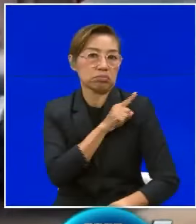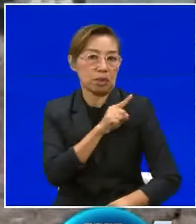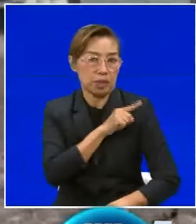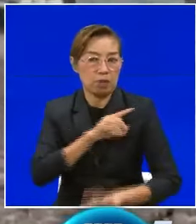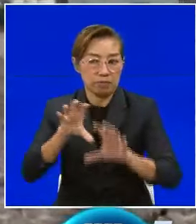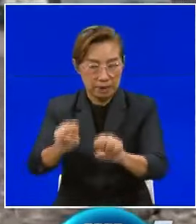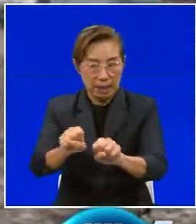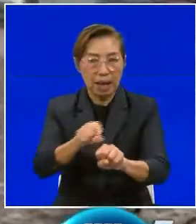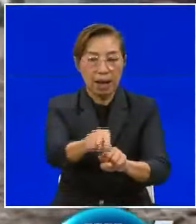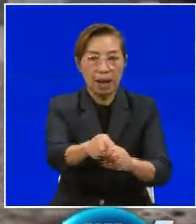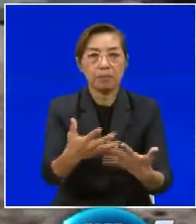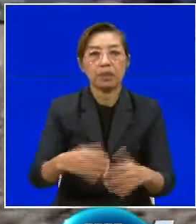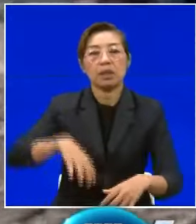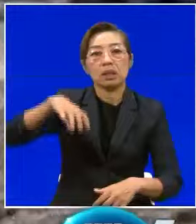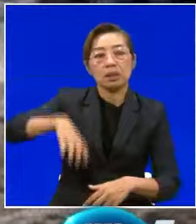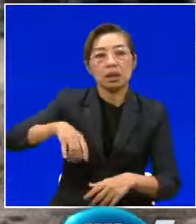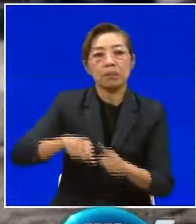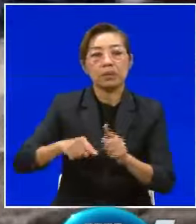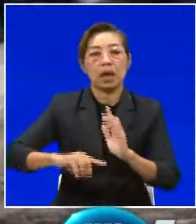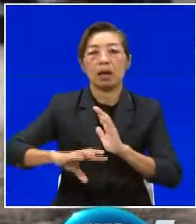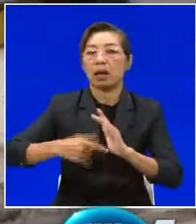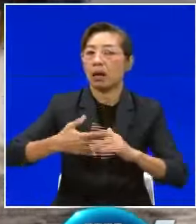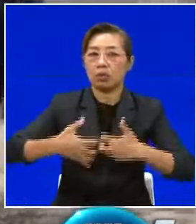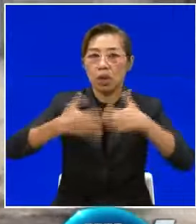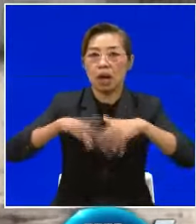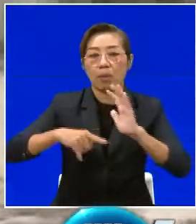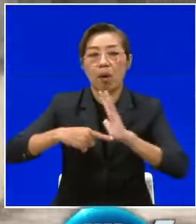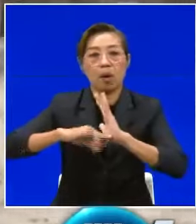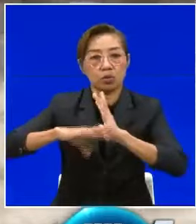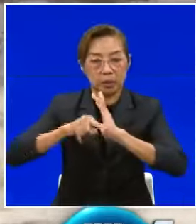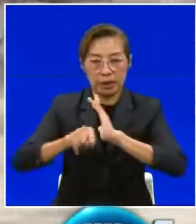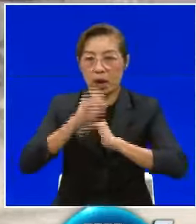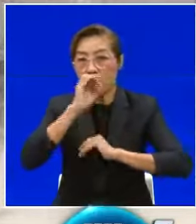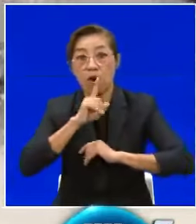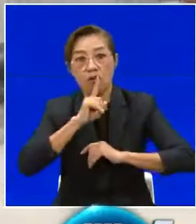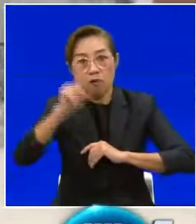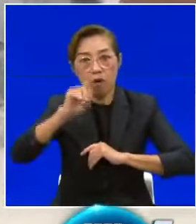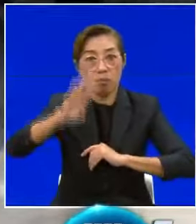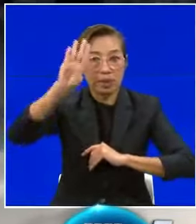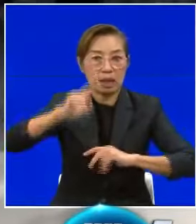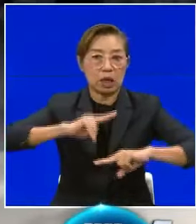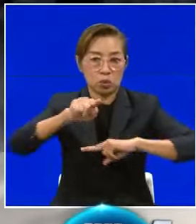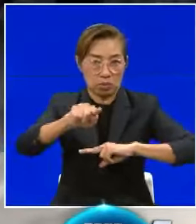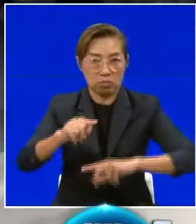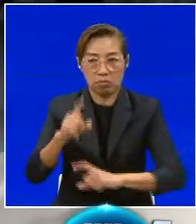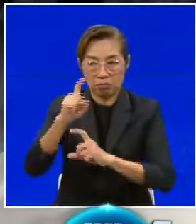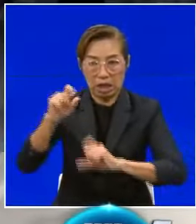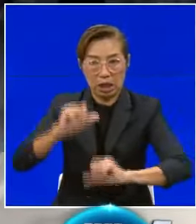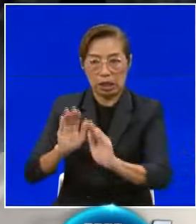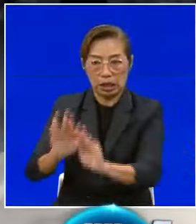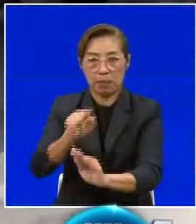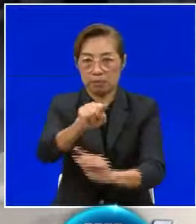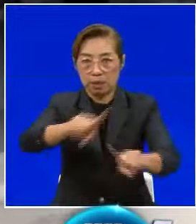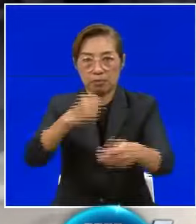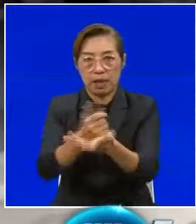ะก็จะเป็นผู้ร้องทุกข์กล่าวโทษโรงงานเอกชนฐานความผิดครอบครองวัตถุอันตรายโดยไม่ได้รับอนุญาตทีนี้ในการสอบสวนเบื้